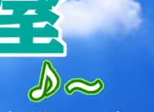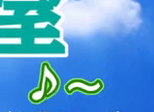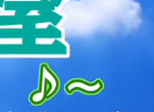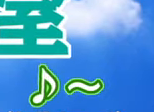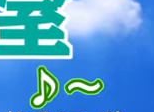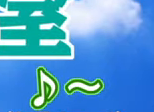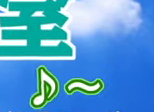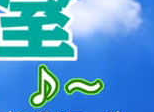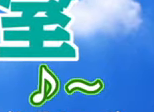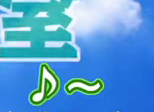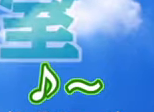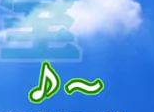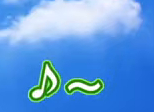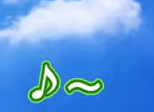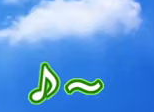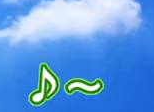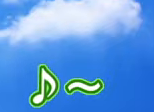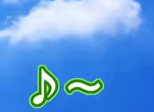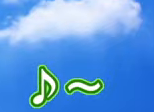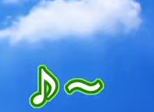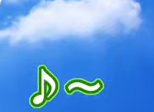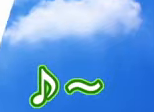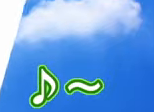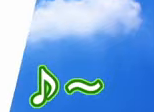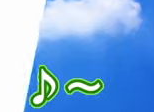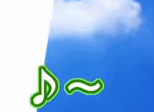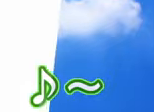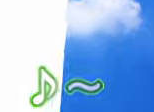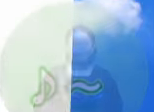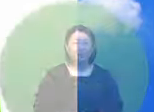岩手ワンコ広報室。